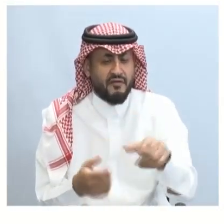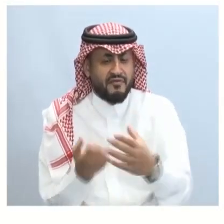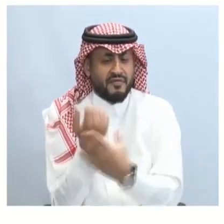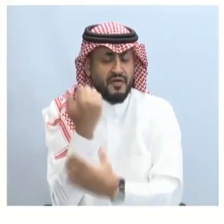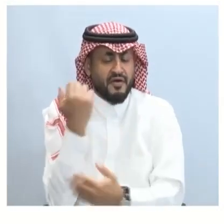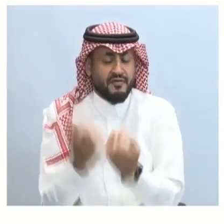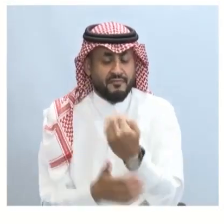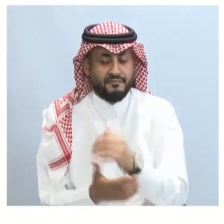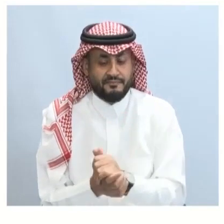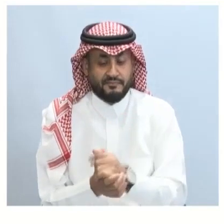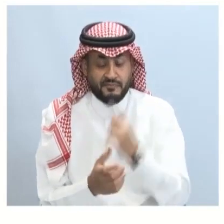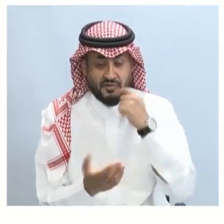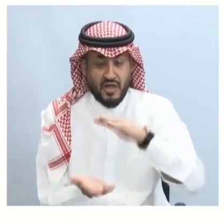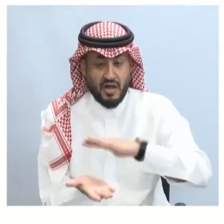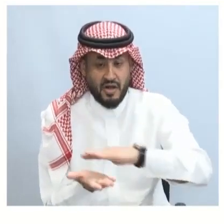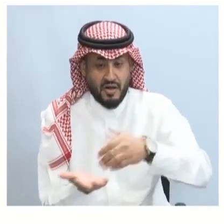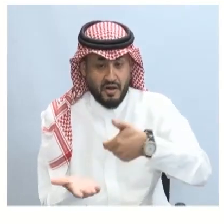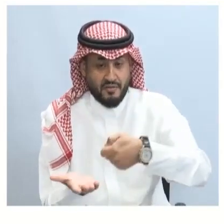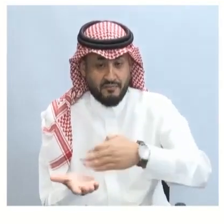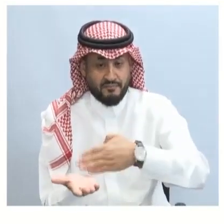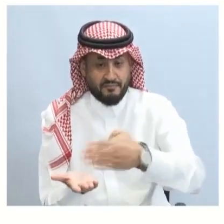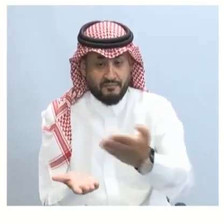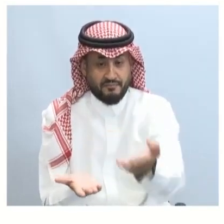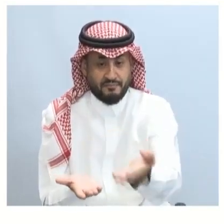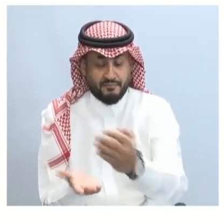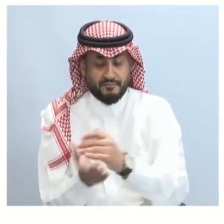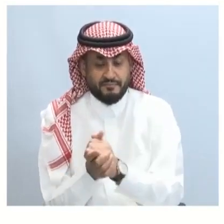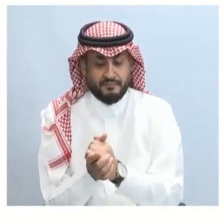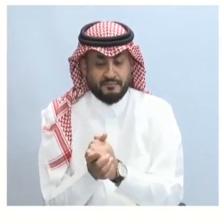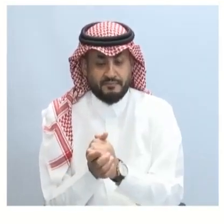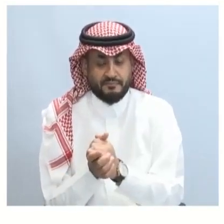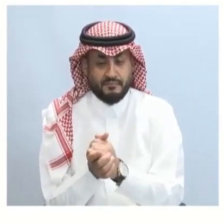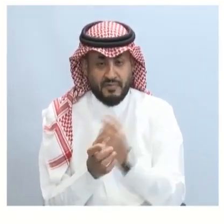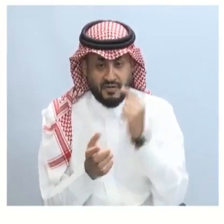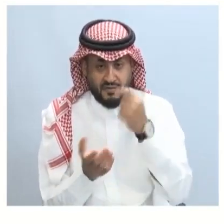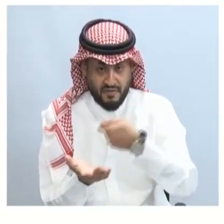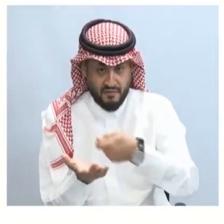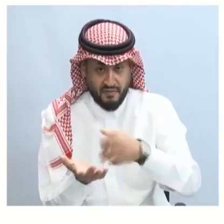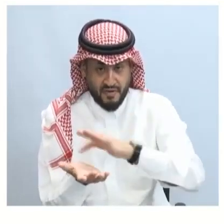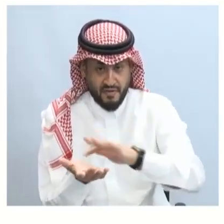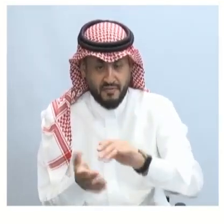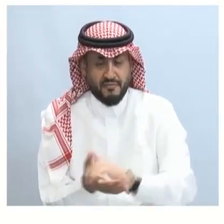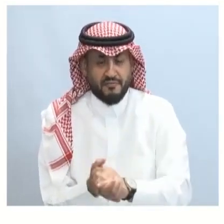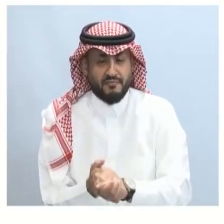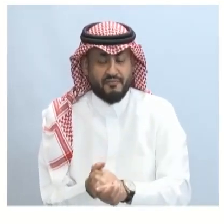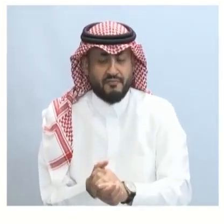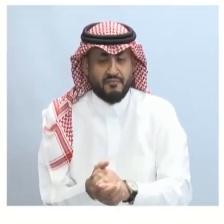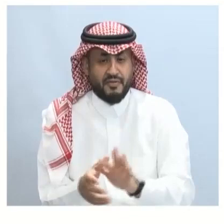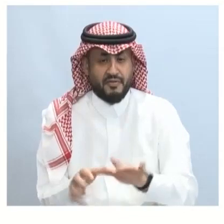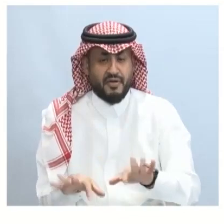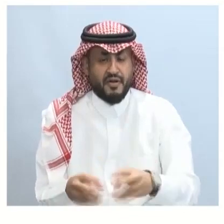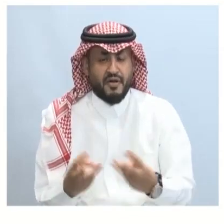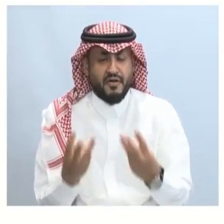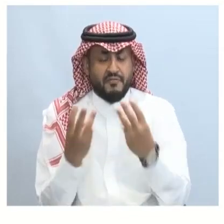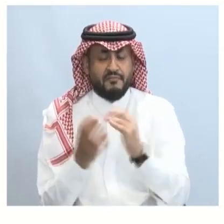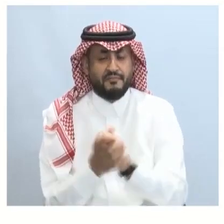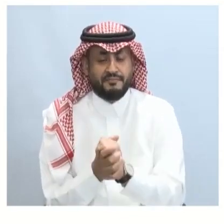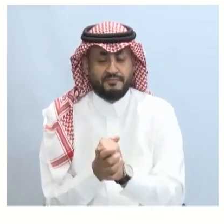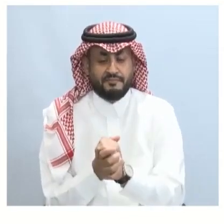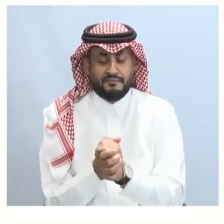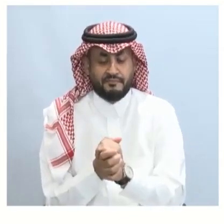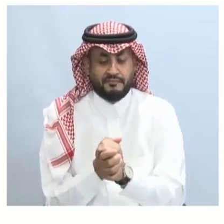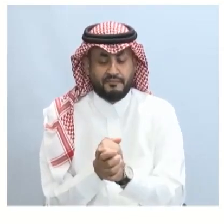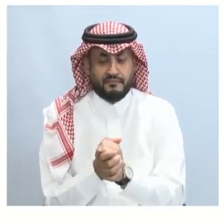الطهاره وهذا هو رابط الدرس الرقمي الذي من خلاله يمكنكم الدخول على عبر